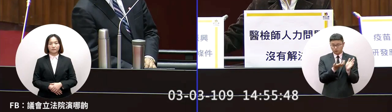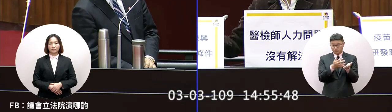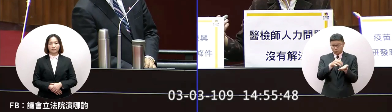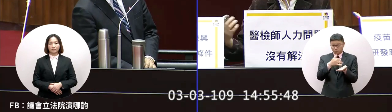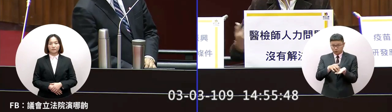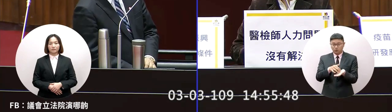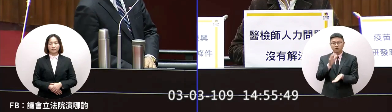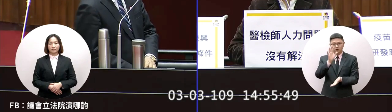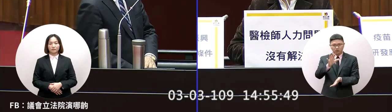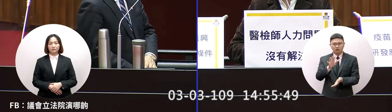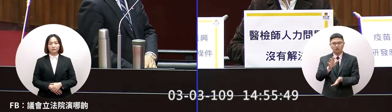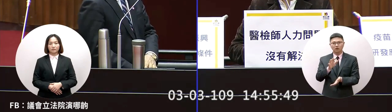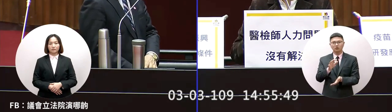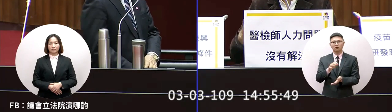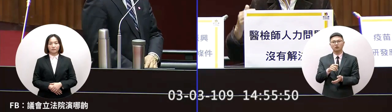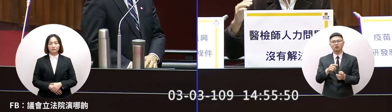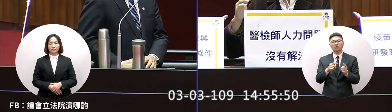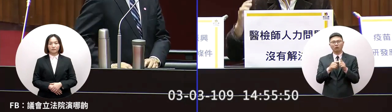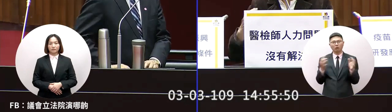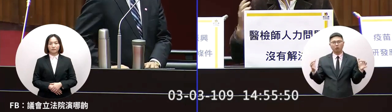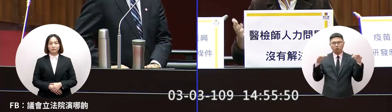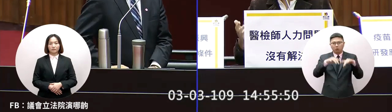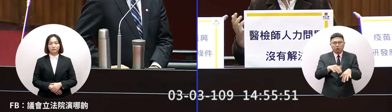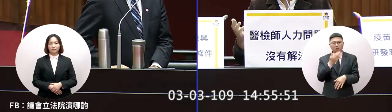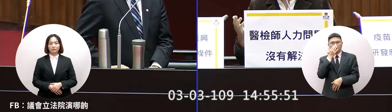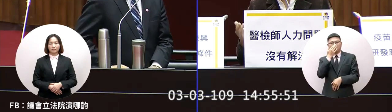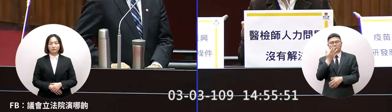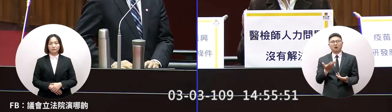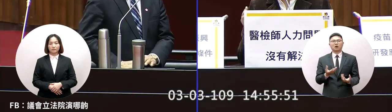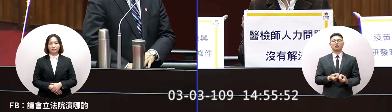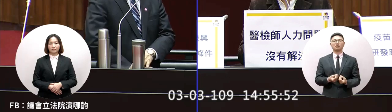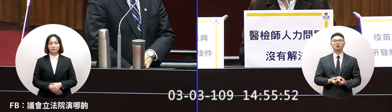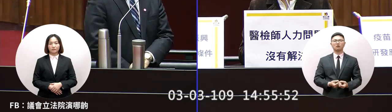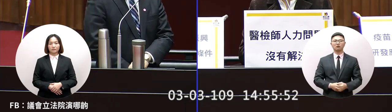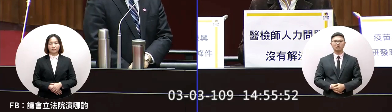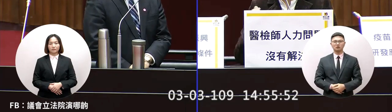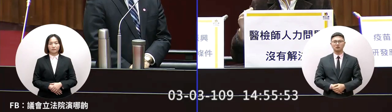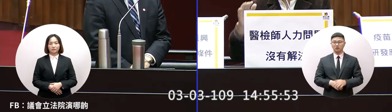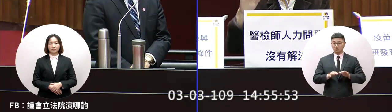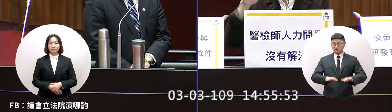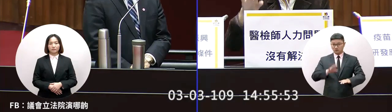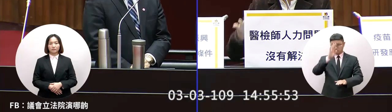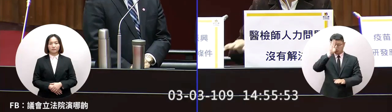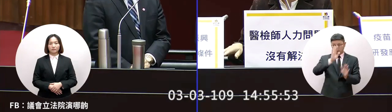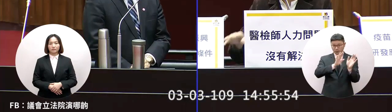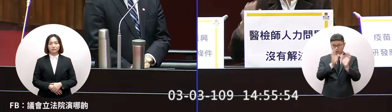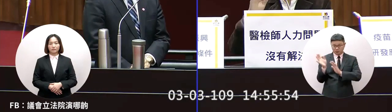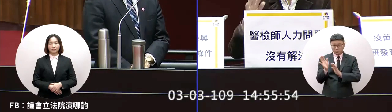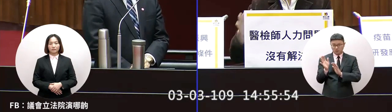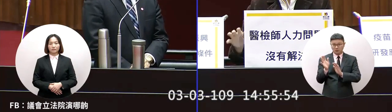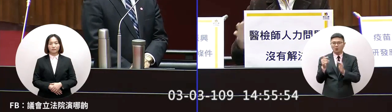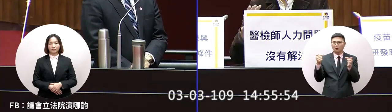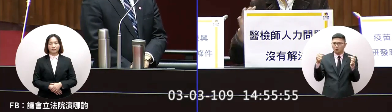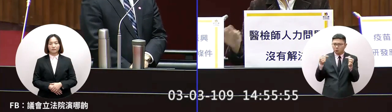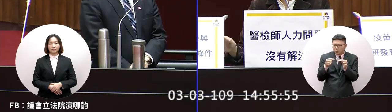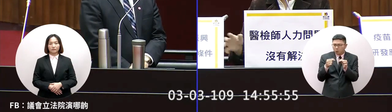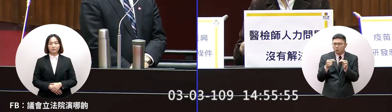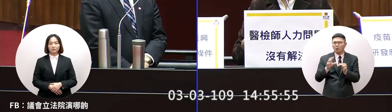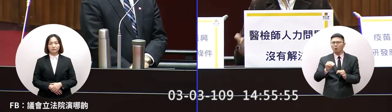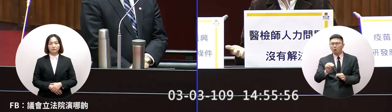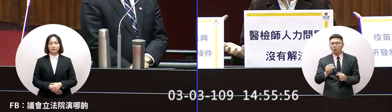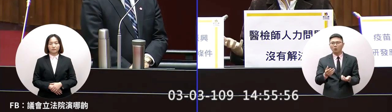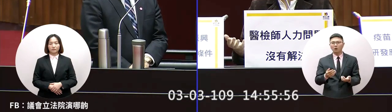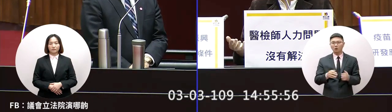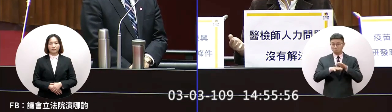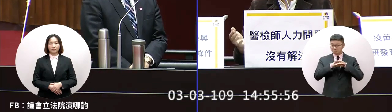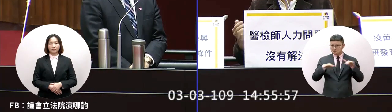能人家也不敢来哈。那我们也不敢确定说现在疫情是不是有降温了，确定